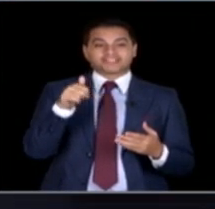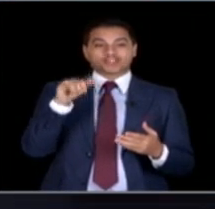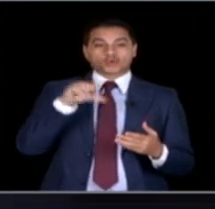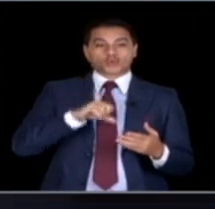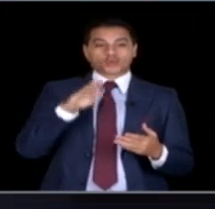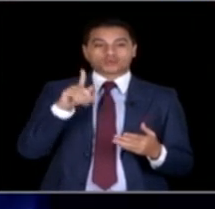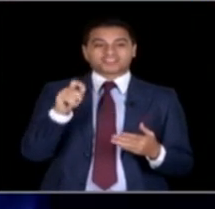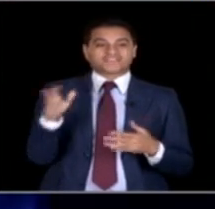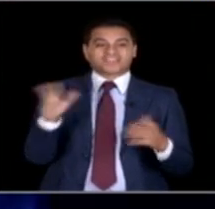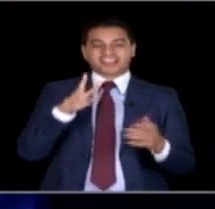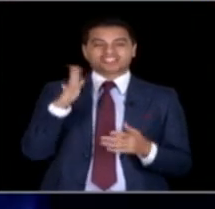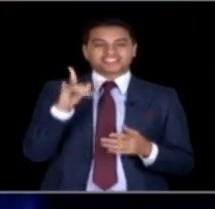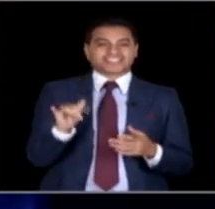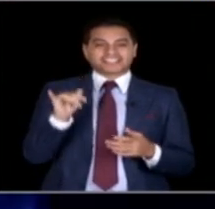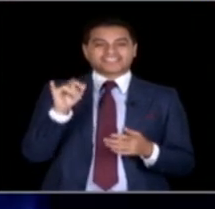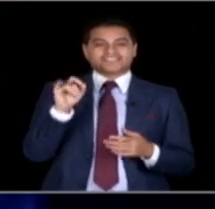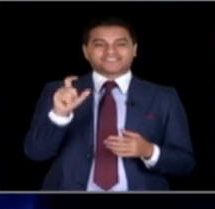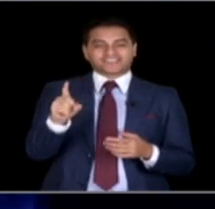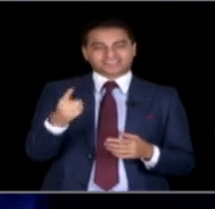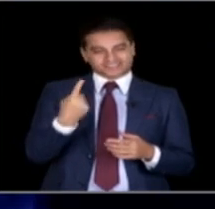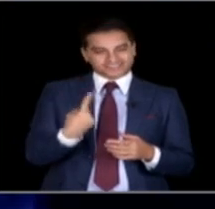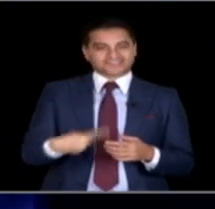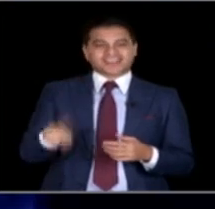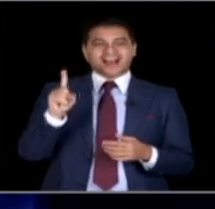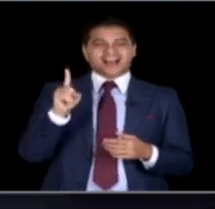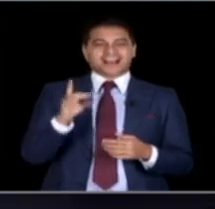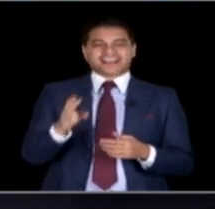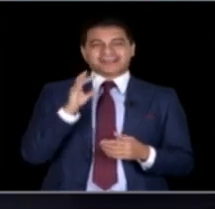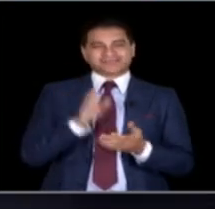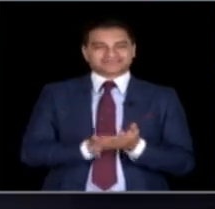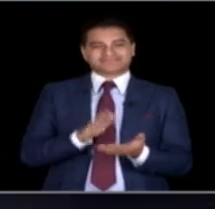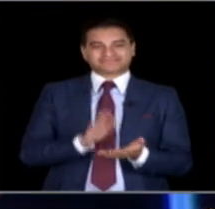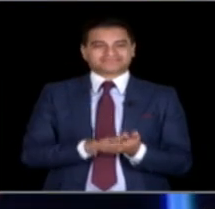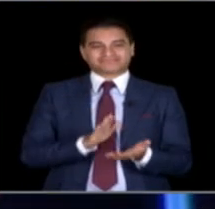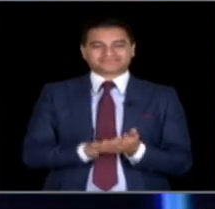يوسف الشريف. يوسف الشريف طبعاً. إجابة صحيحة.